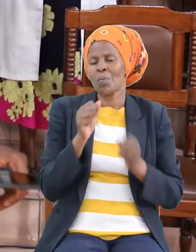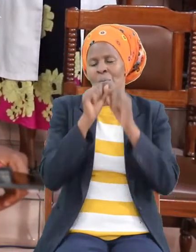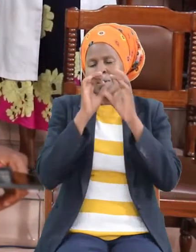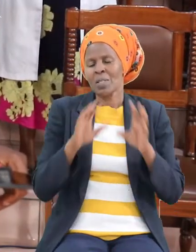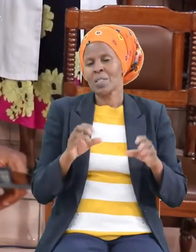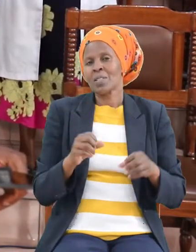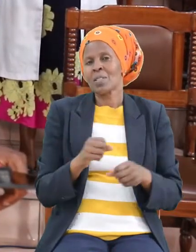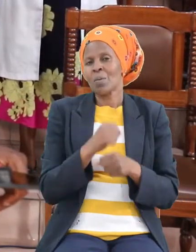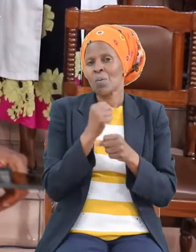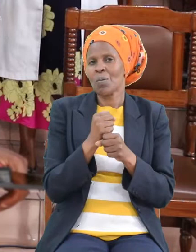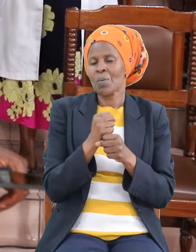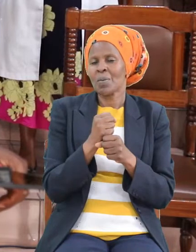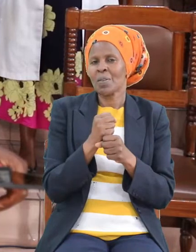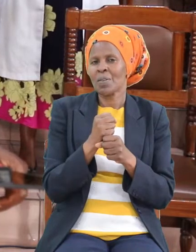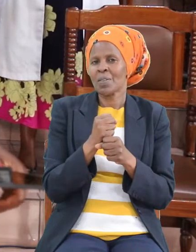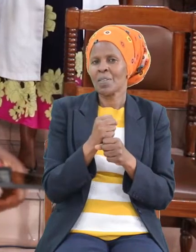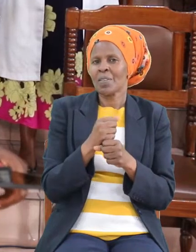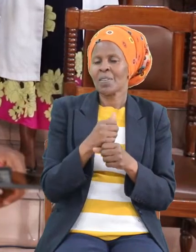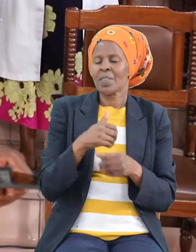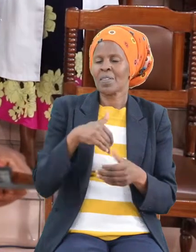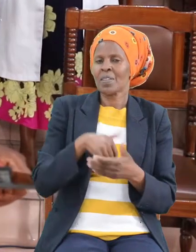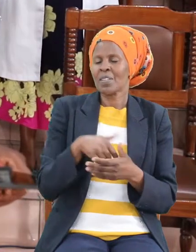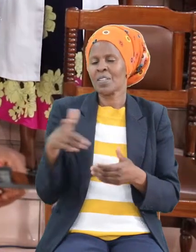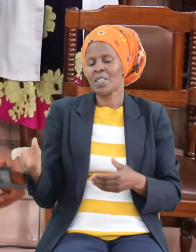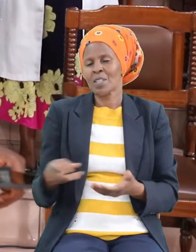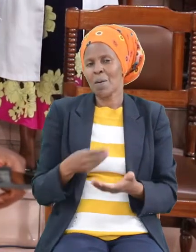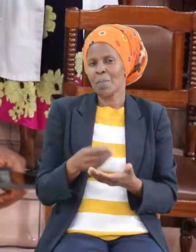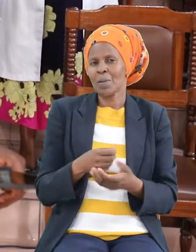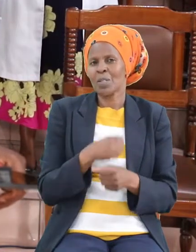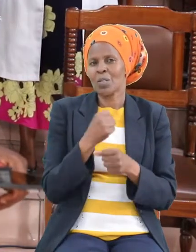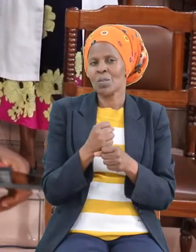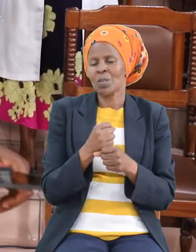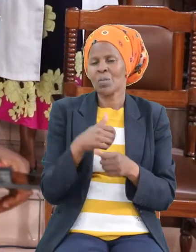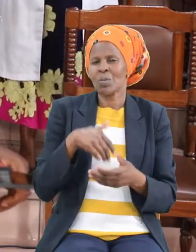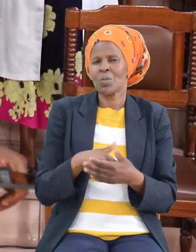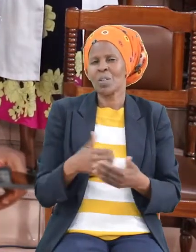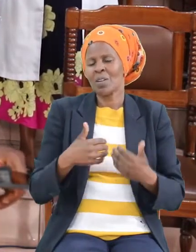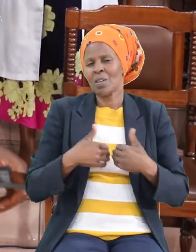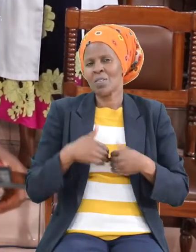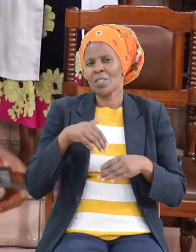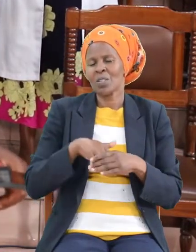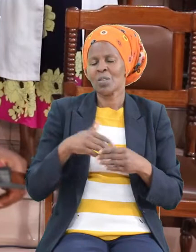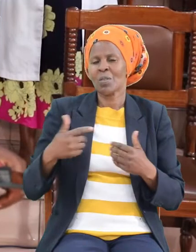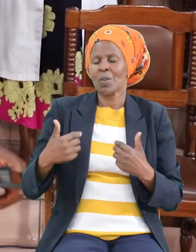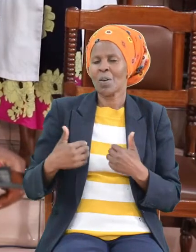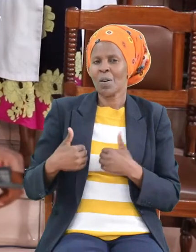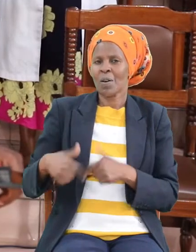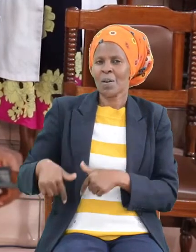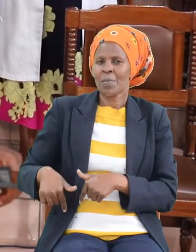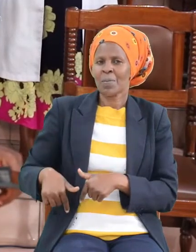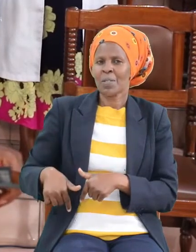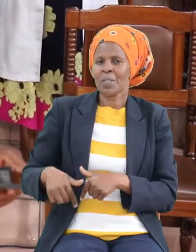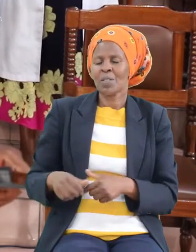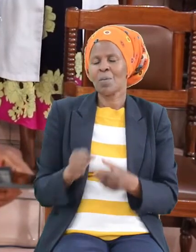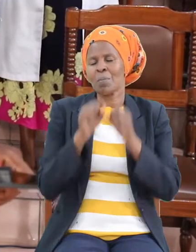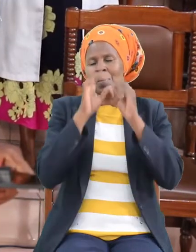ukabariki kazi ile, kazi hizi fedha zitafanya, na hata zile Bwana tumebakisha katika mifuko yetu, ukazibariki na